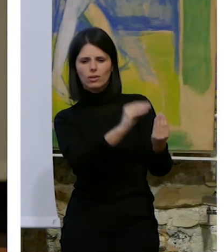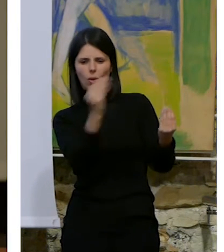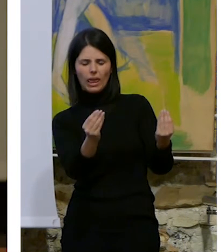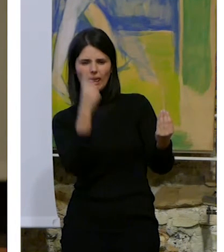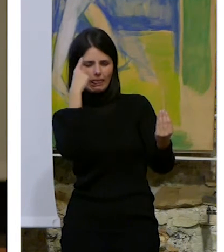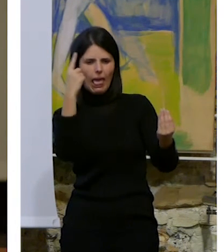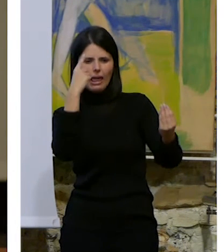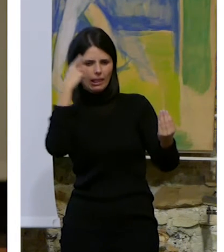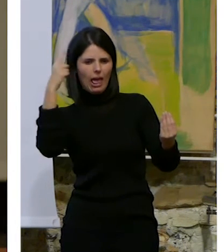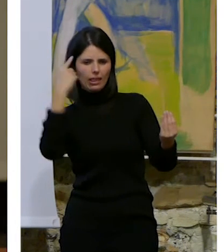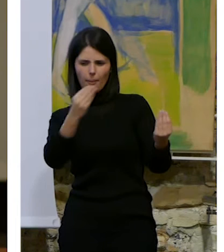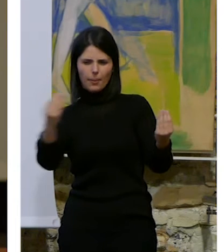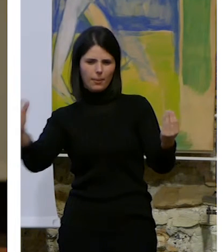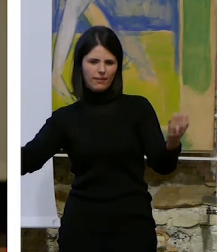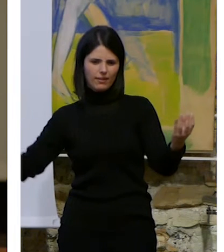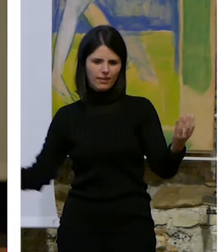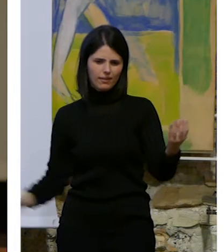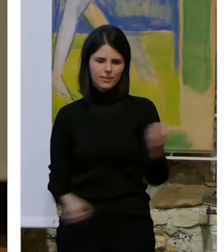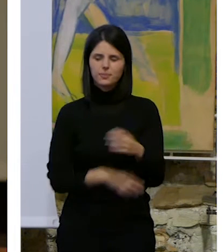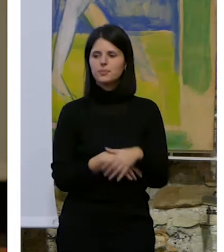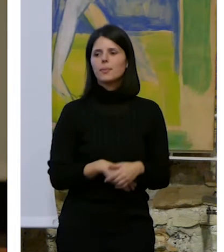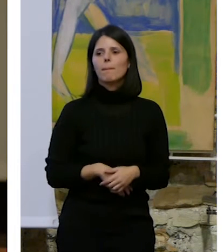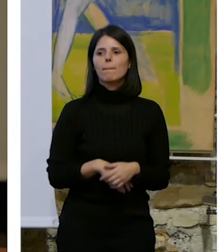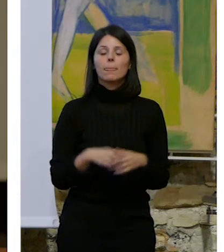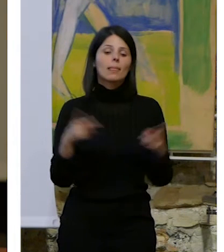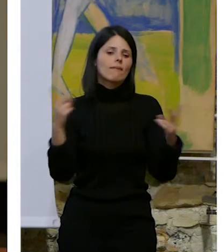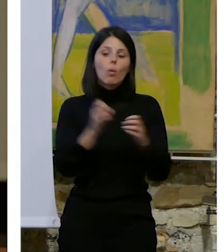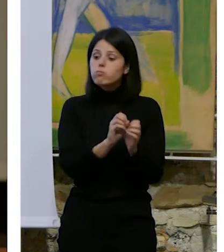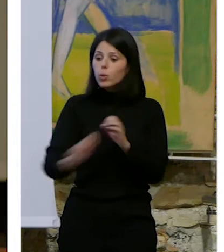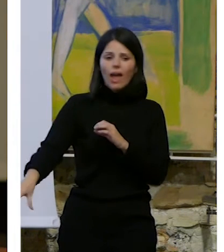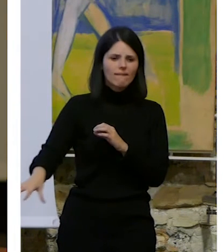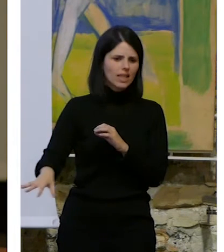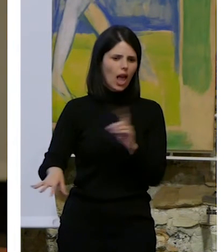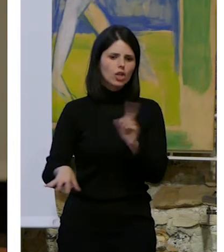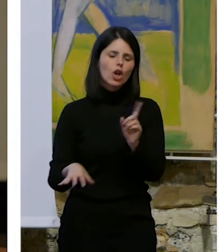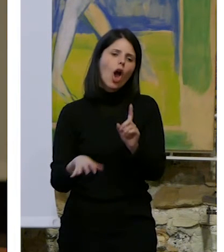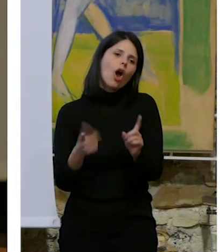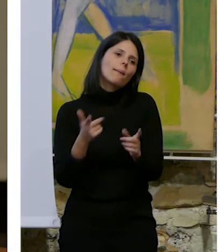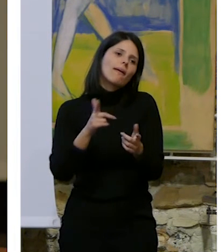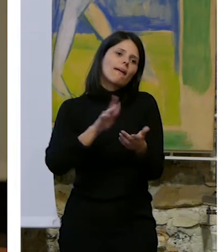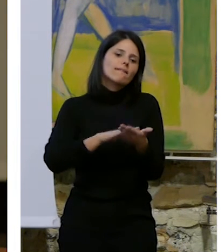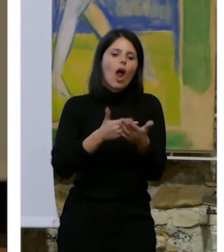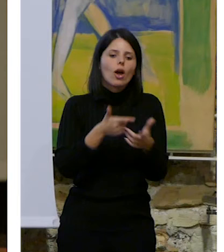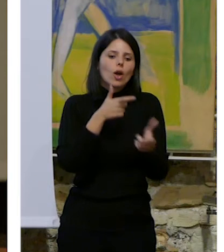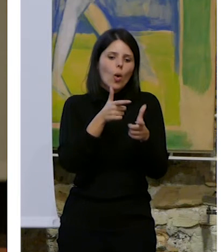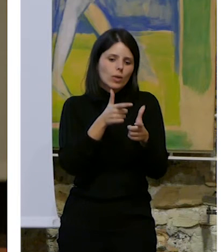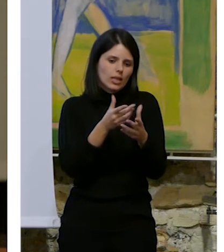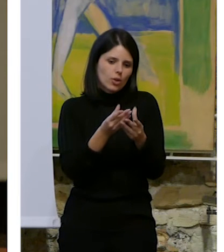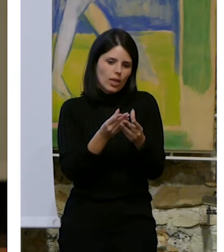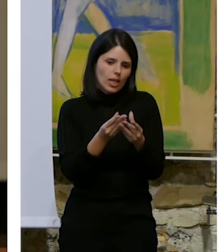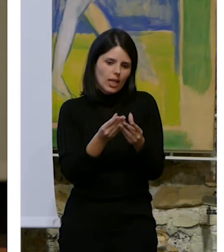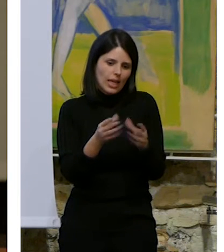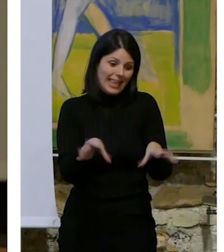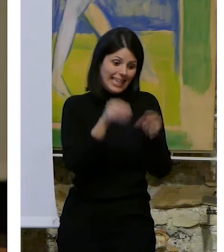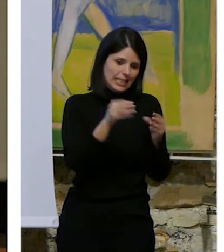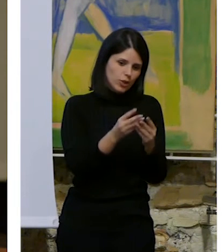un'idea, roba da buttare via. Cioè non è vero che la buttassero via, però non ha più il suo valore di comunicazione iniziale.